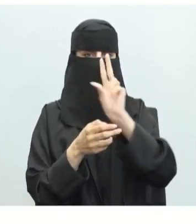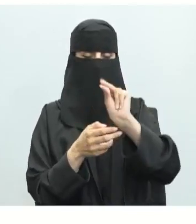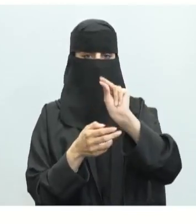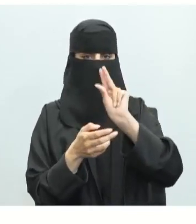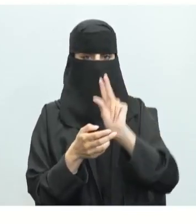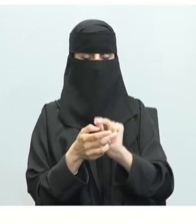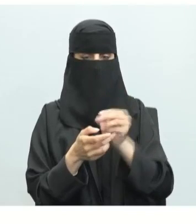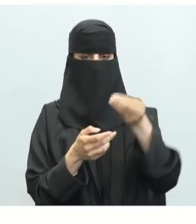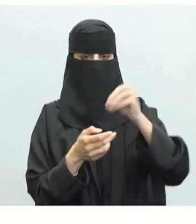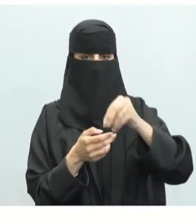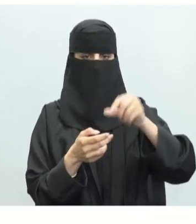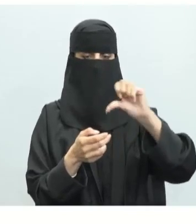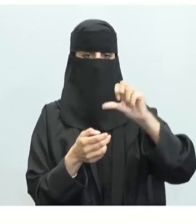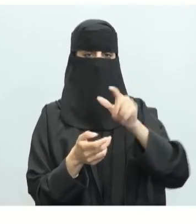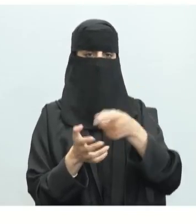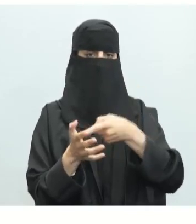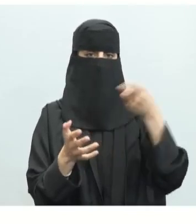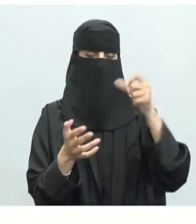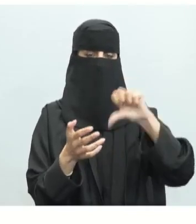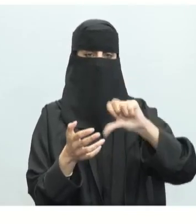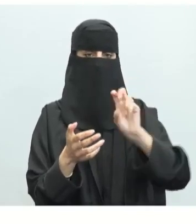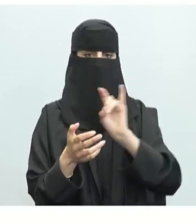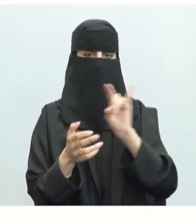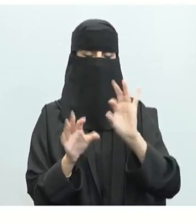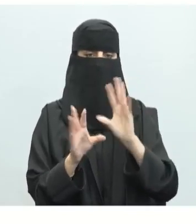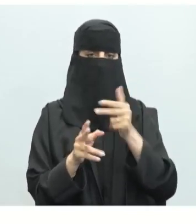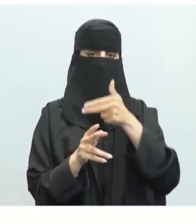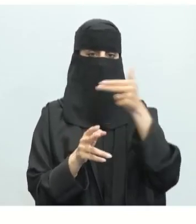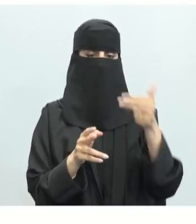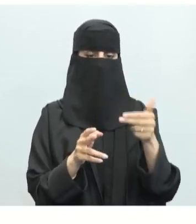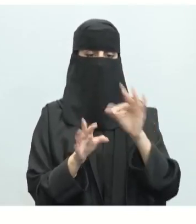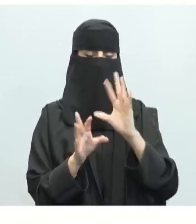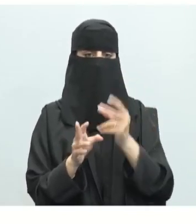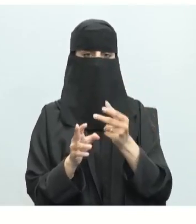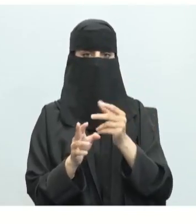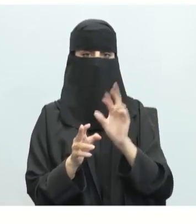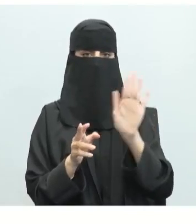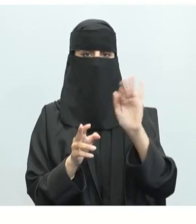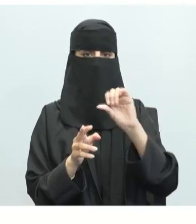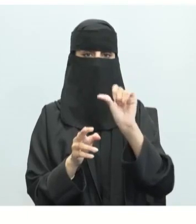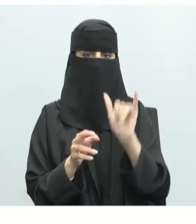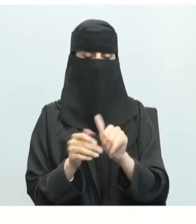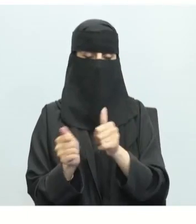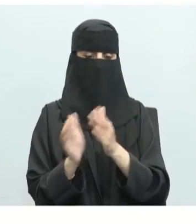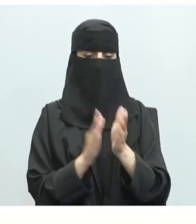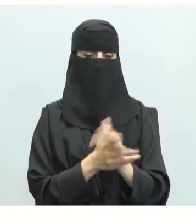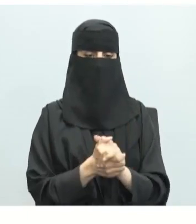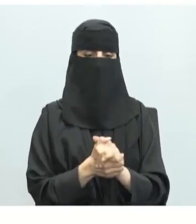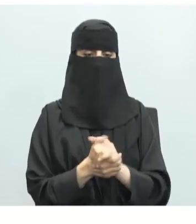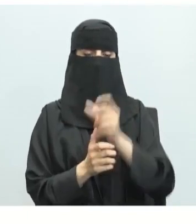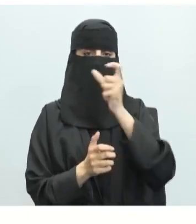هذا المستوى وعلى نفس نموذج المعطى. فنقول اصطف الجنود في المعسكر